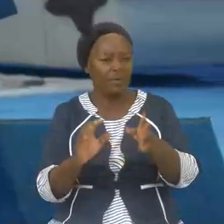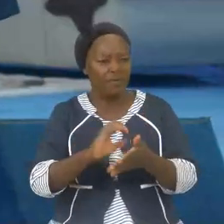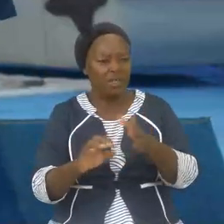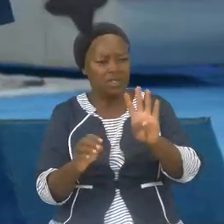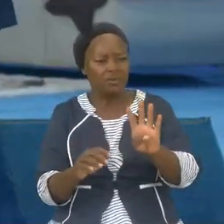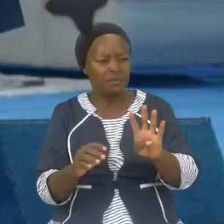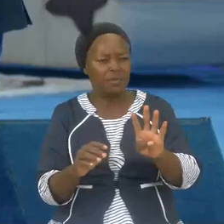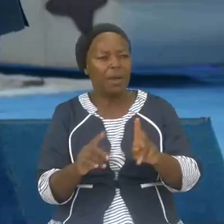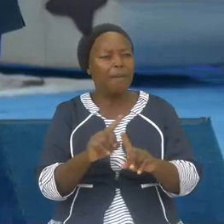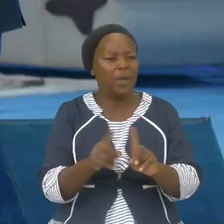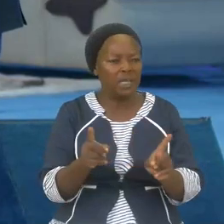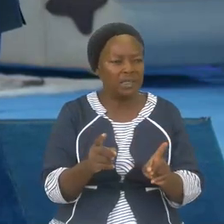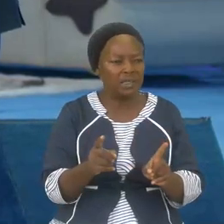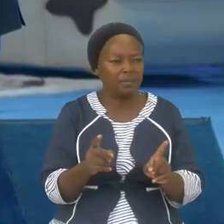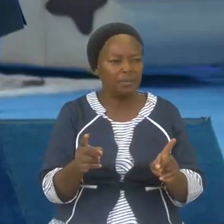voilà ce que le verset 4 dit.